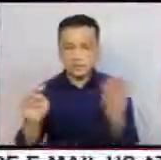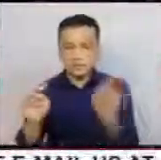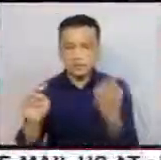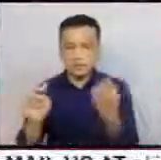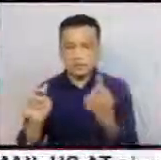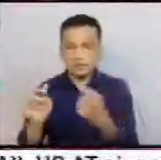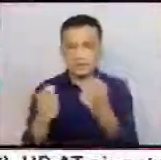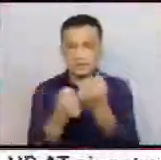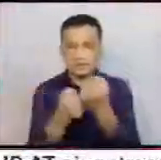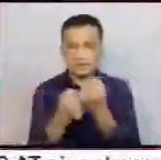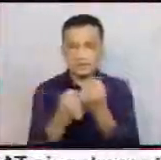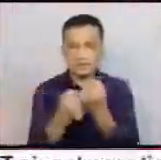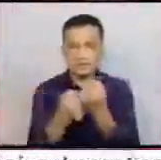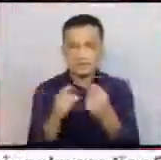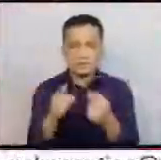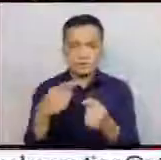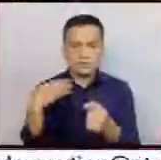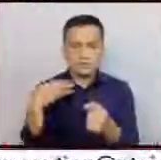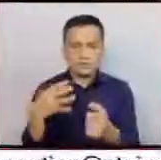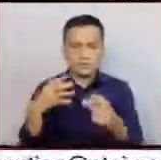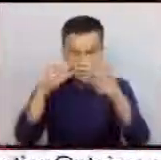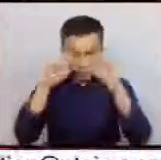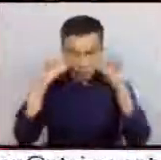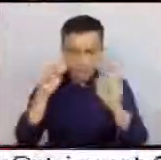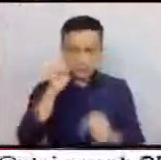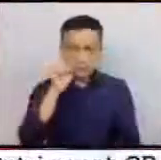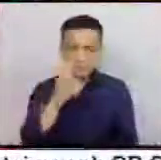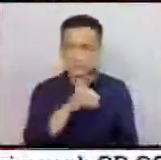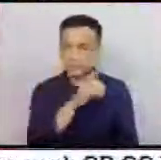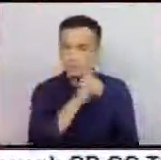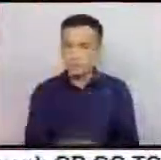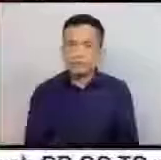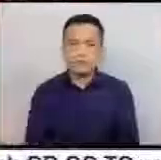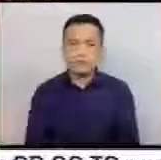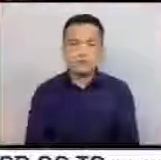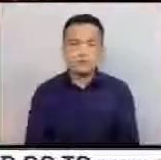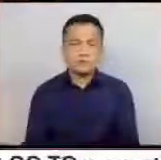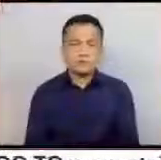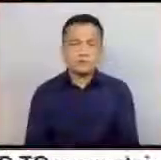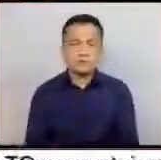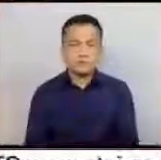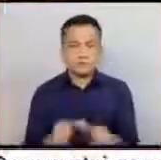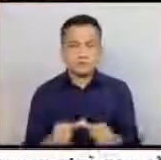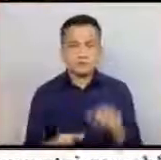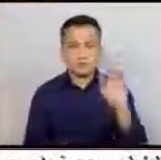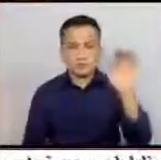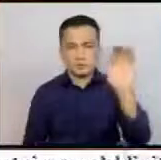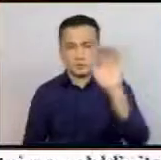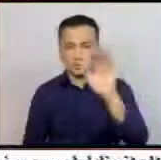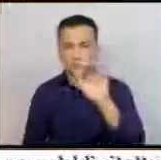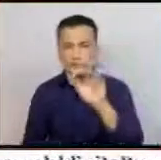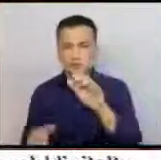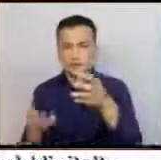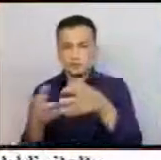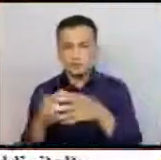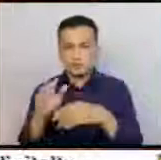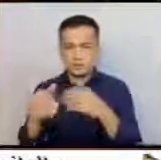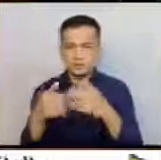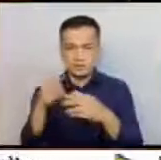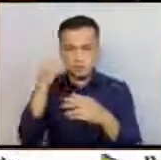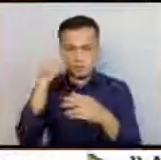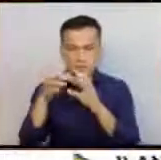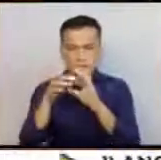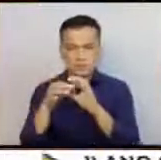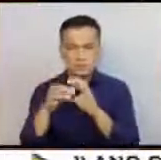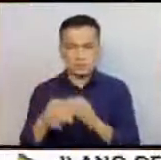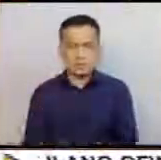sinusuportahang pambato sa pagkapangulo ni Mayor Sara. Patuloy naman ang panawagan ng grupo sa lahat para sa pagkakaisa. Bukas at